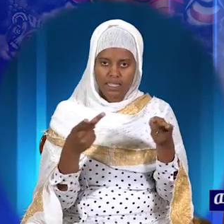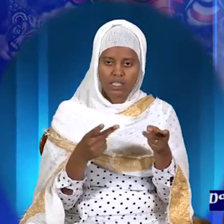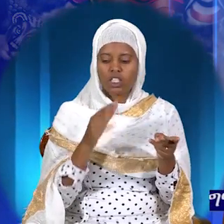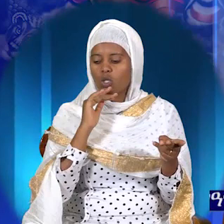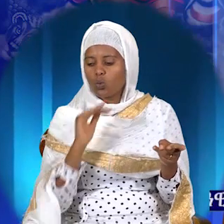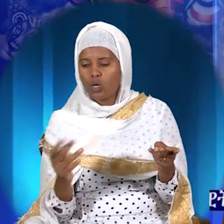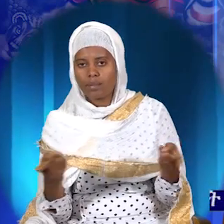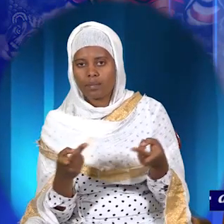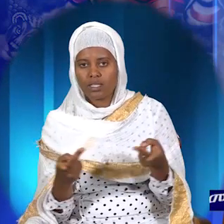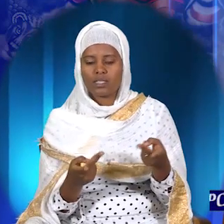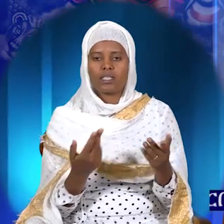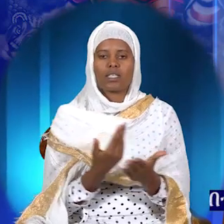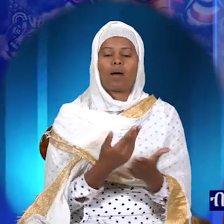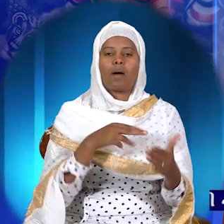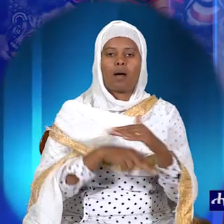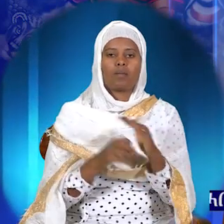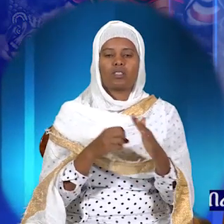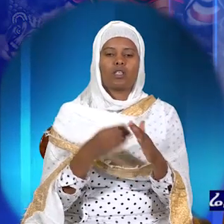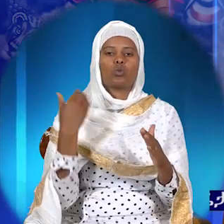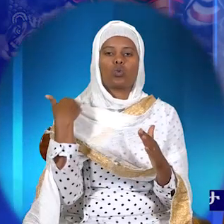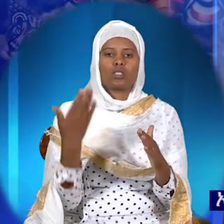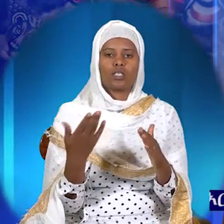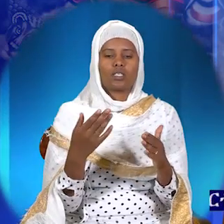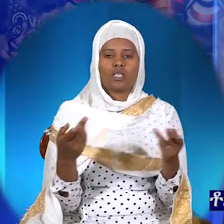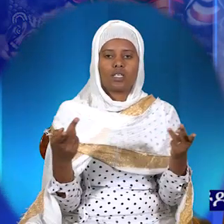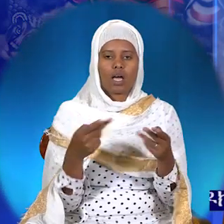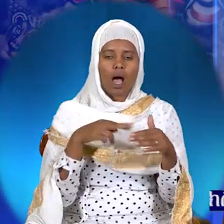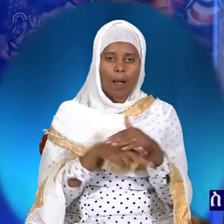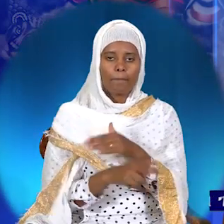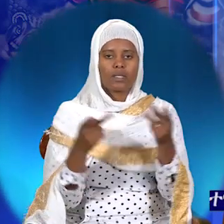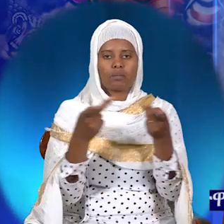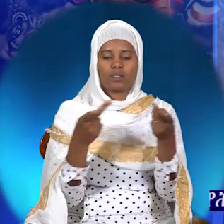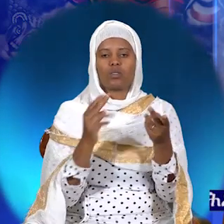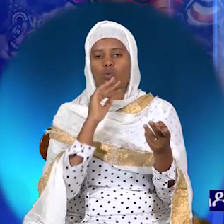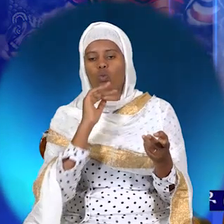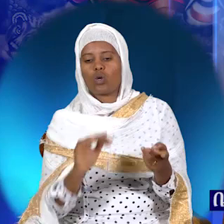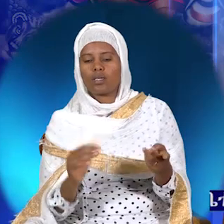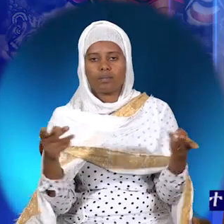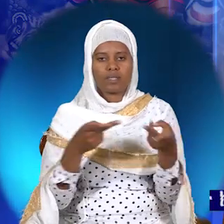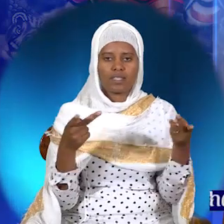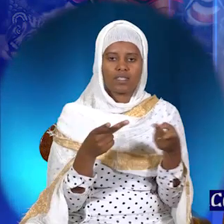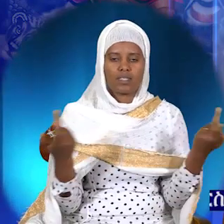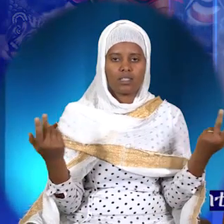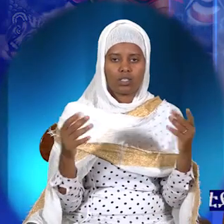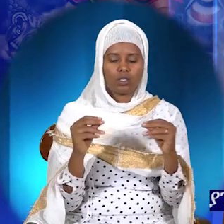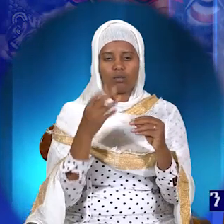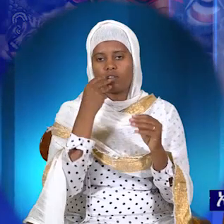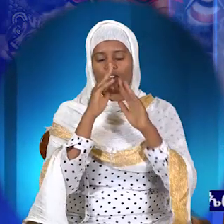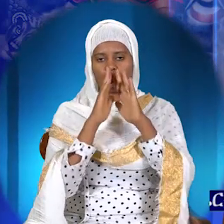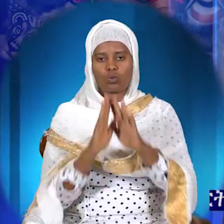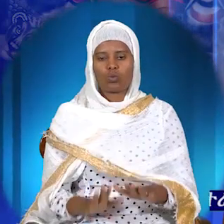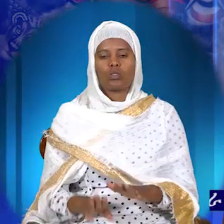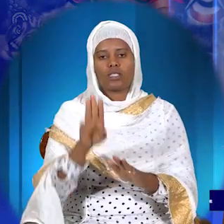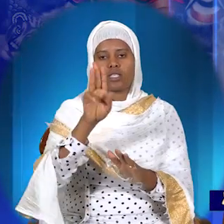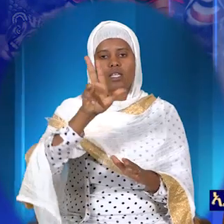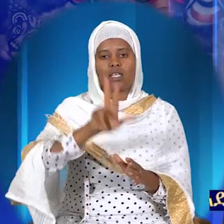መሲሉ ንወልድ አኺሉ ካብ አብ ስለ ዝወፀ ንአብ መሲሉ ንወልድ አኺሉ ካብ አብ ዝወፀ ስለ ዝኾነ መንፈስ